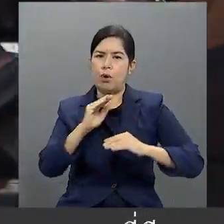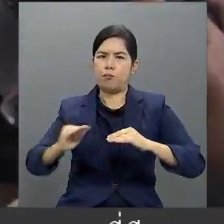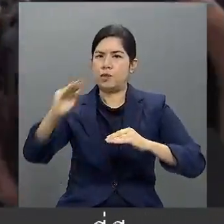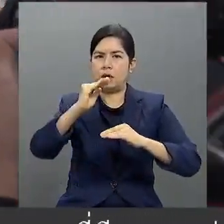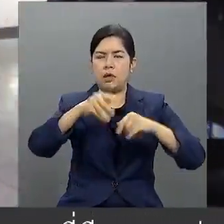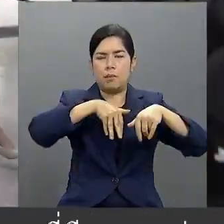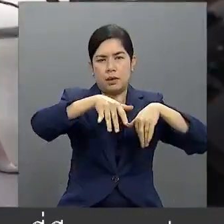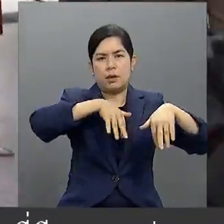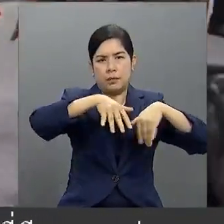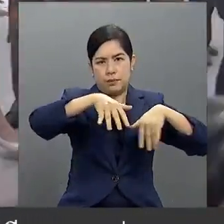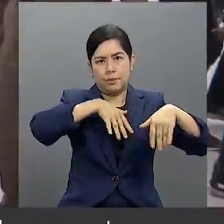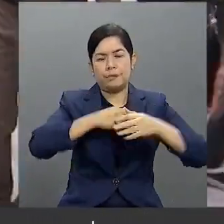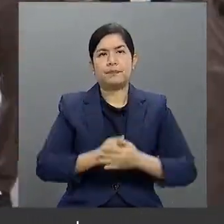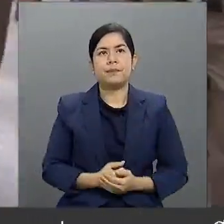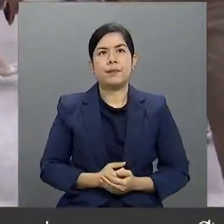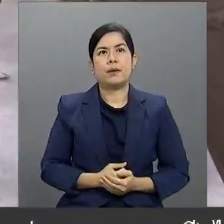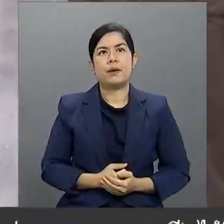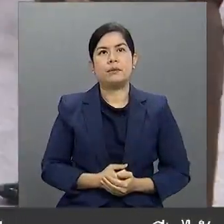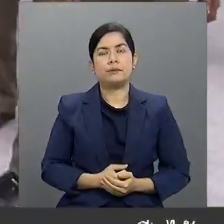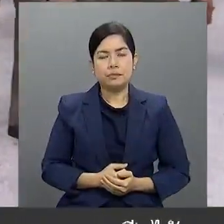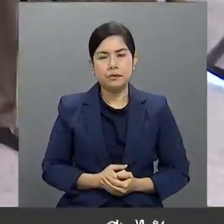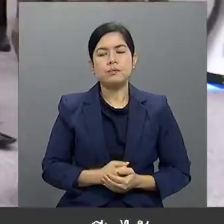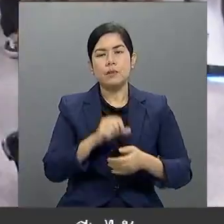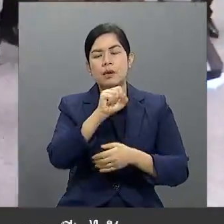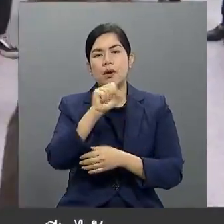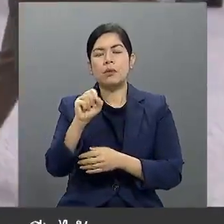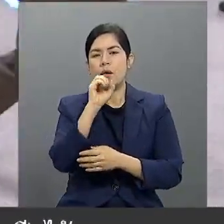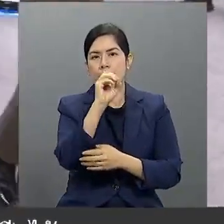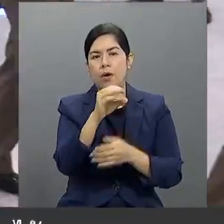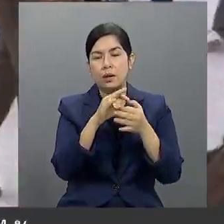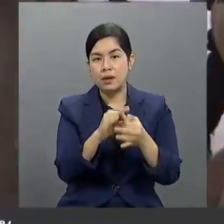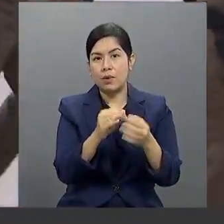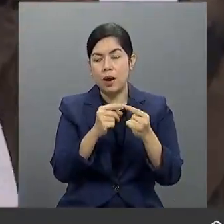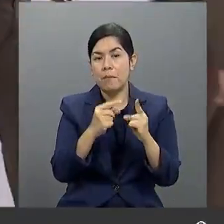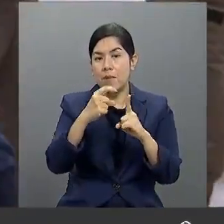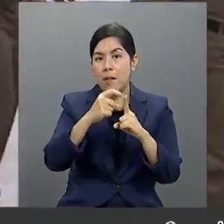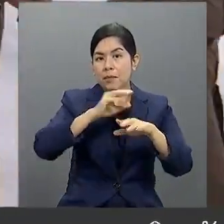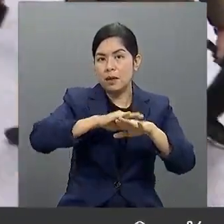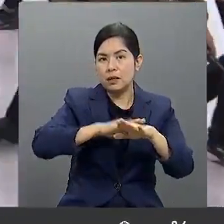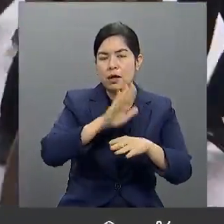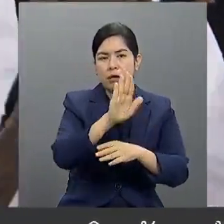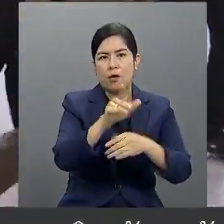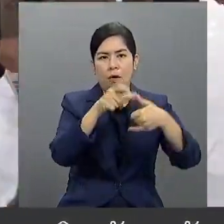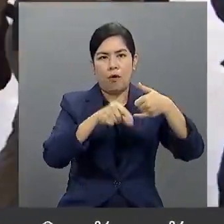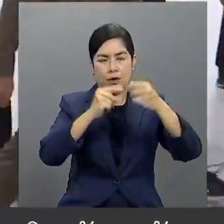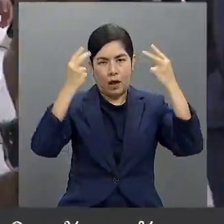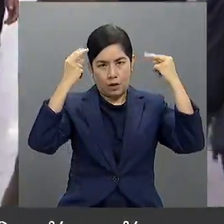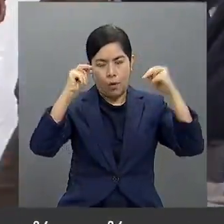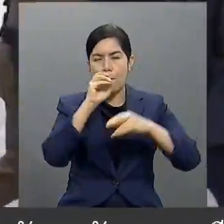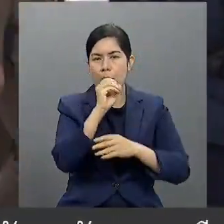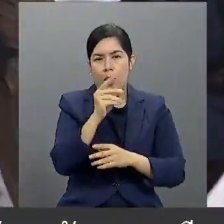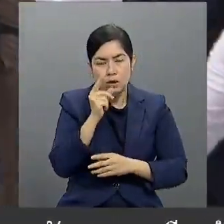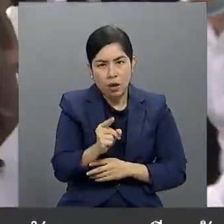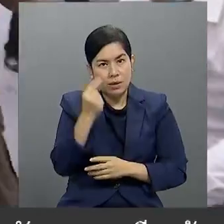นายวิโรจน์อ้างอิงถึงข้อย้ำเตือนของนายกรัฐมนตรีกรณีต้องมีจิตสำนึกต่อสังคมดังนั้นจากคลัสเต